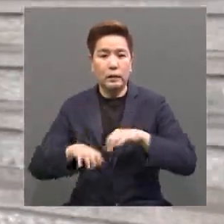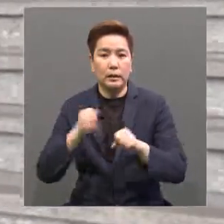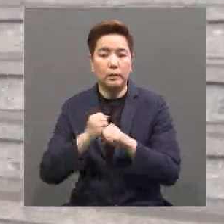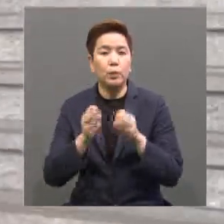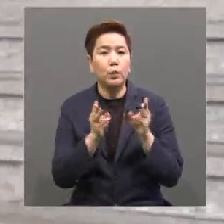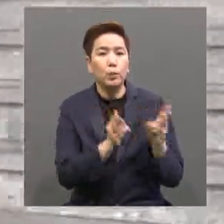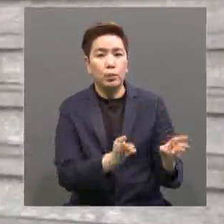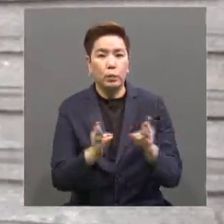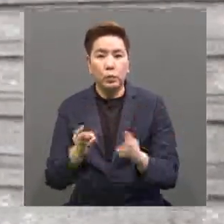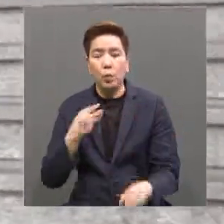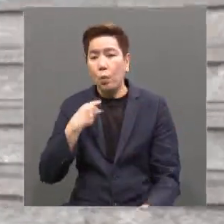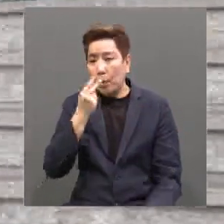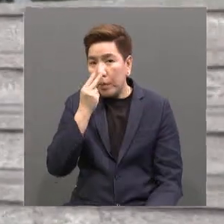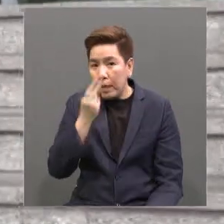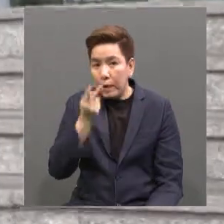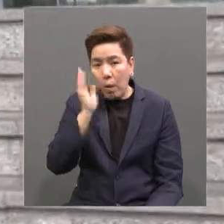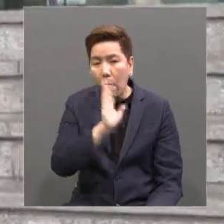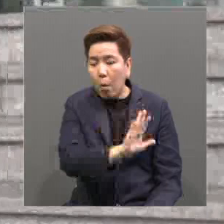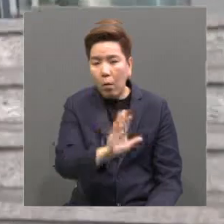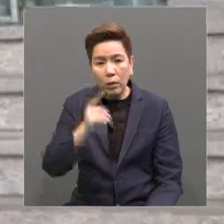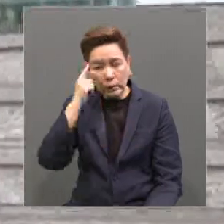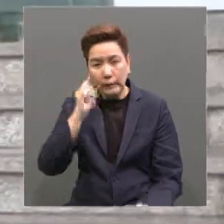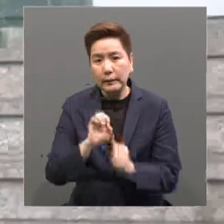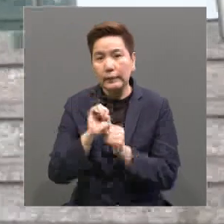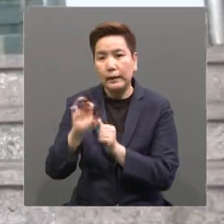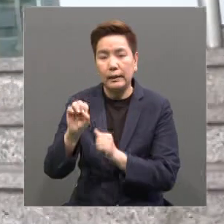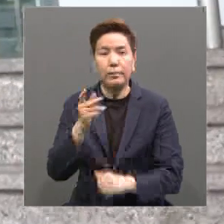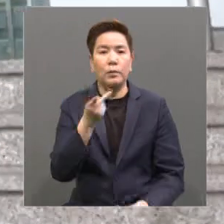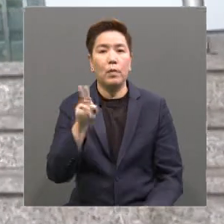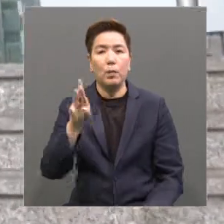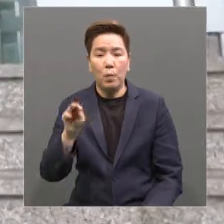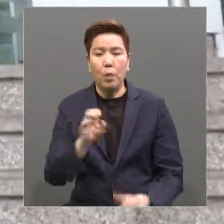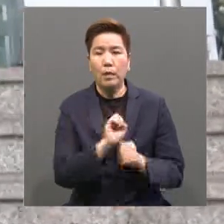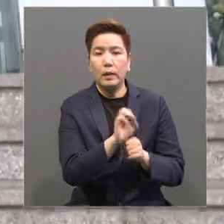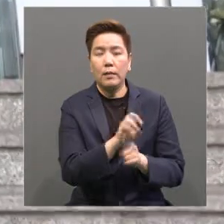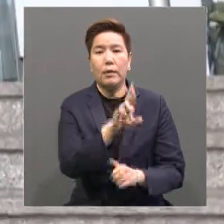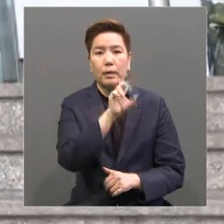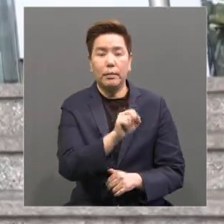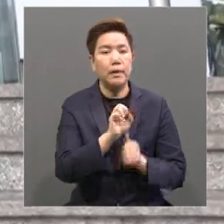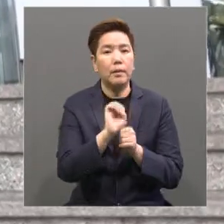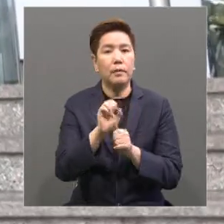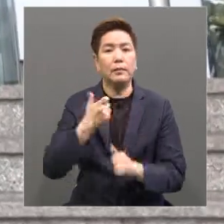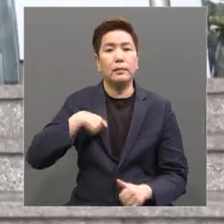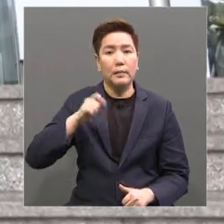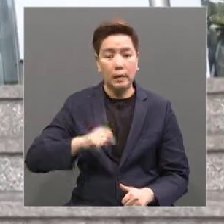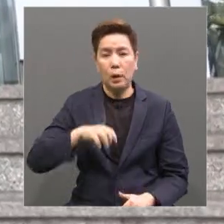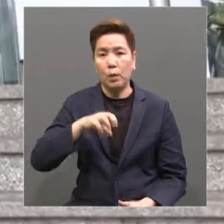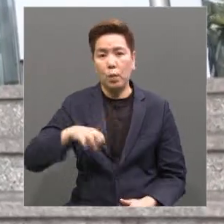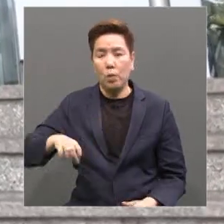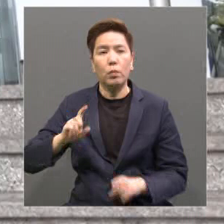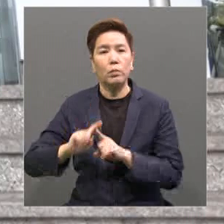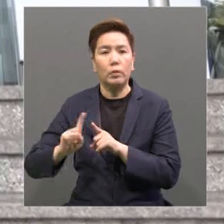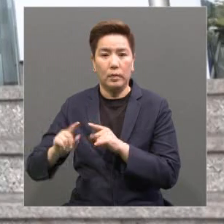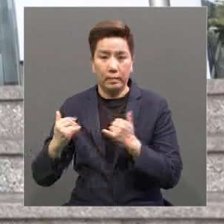ทำมาตรการความเห็นและข้อเสนอแนะต่อคณะรัฐมนตรีรัฐสภาศาลองค์กรอิสระหรือองค์กร